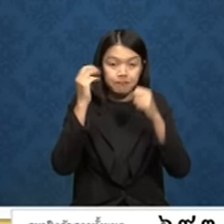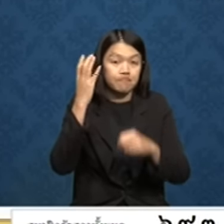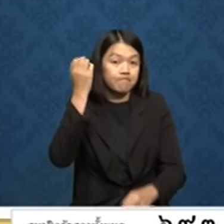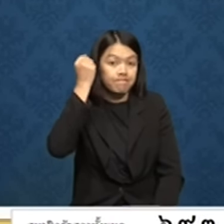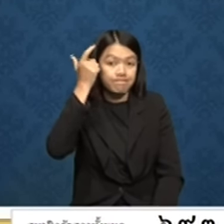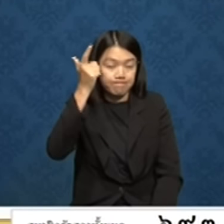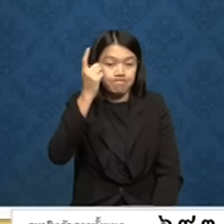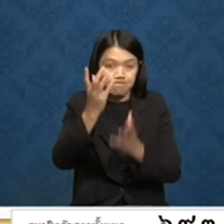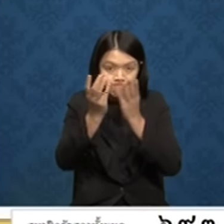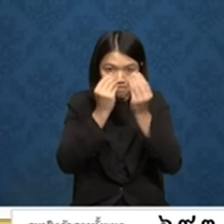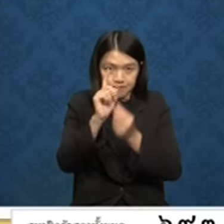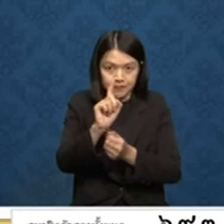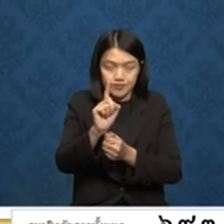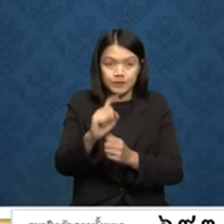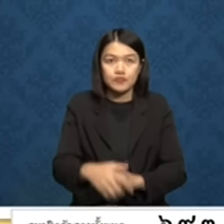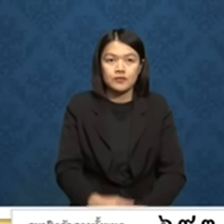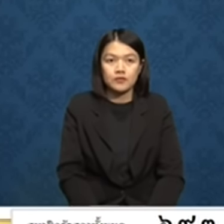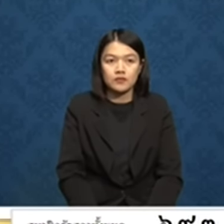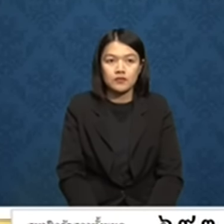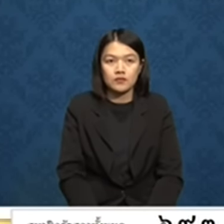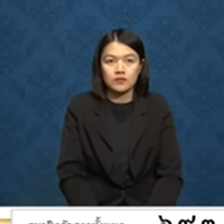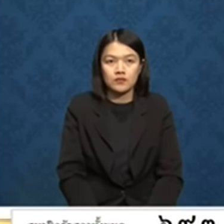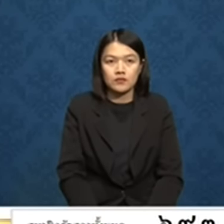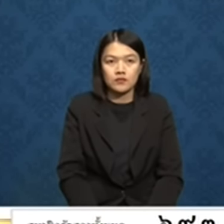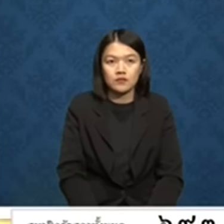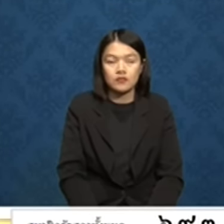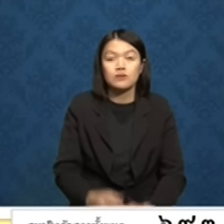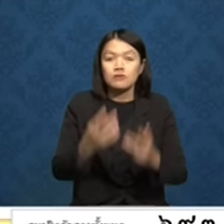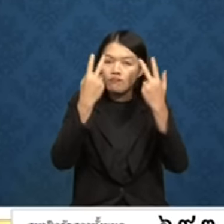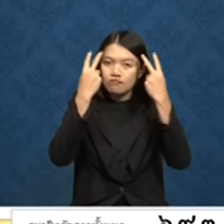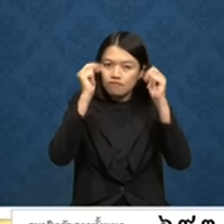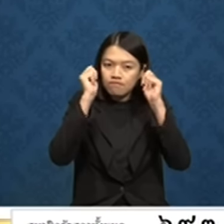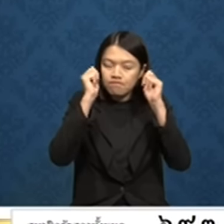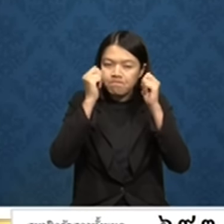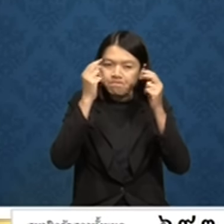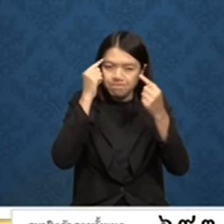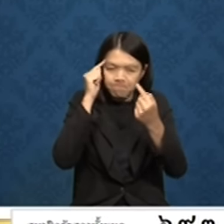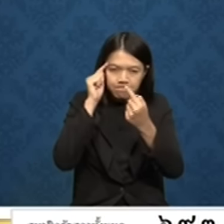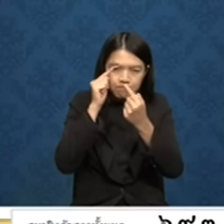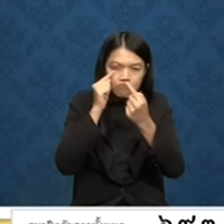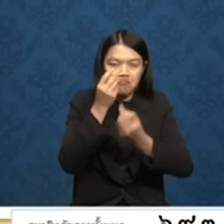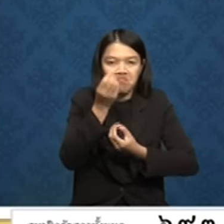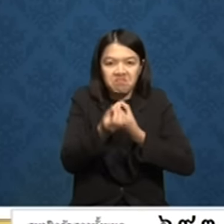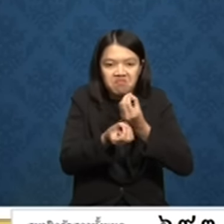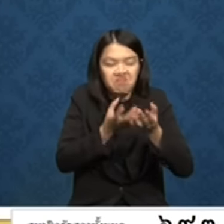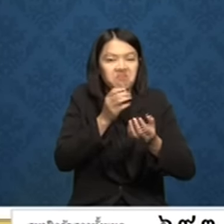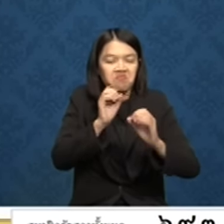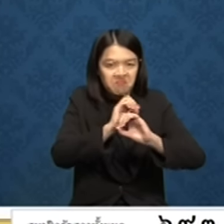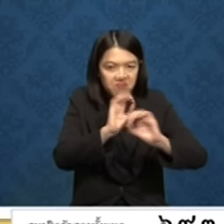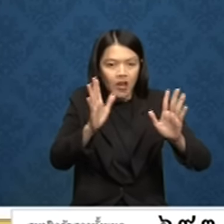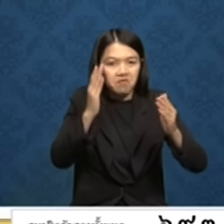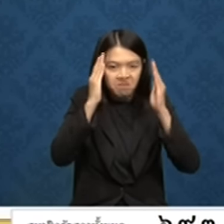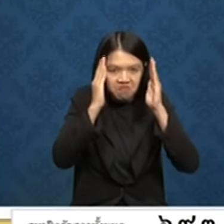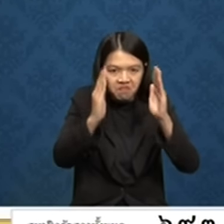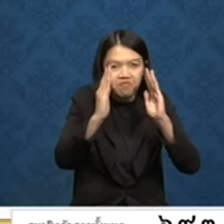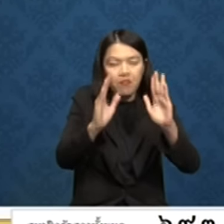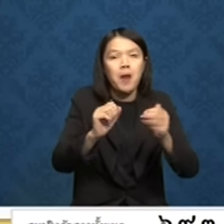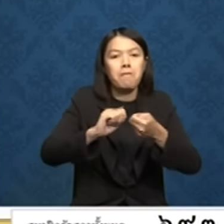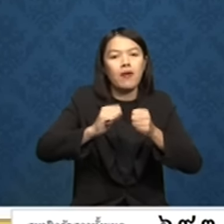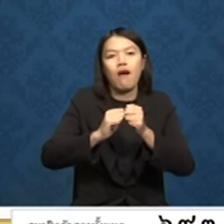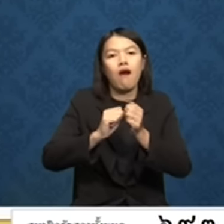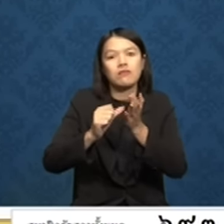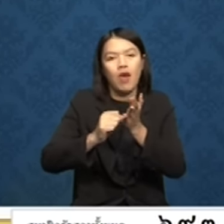องเรียนรู้เลยนะครับถ้านายกรัฐมนตรีไม่แสดงเจตจำนงที่ชัดเจนและแน่วแน่มั่นคงในการแก้ไขปั